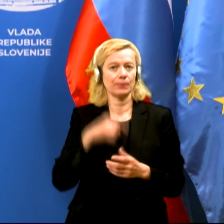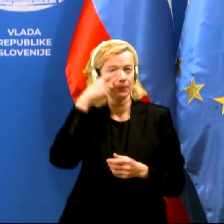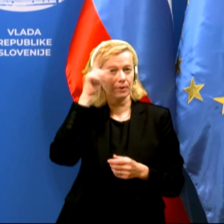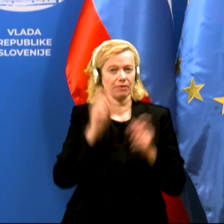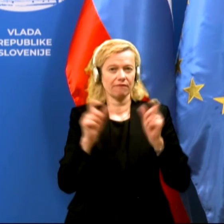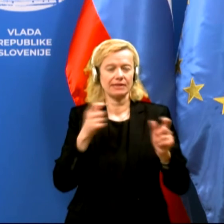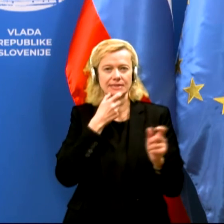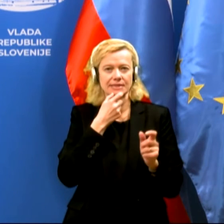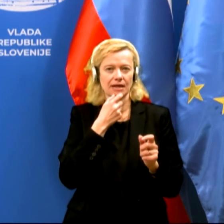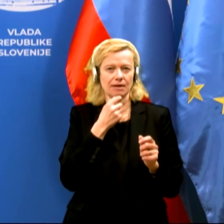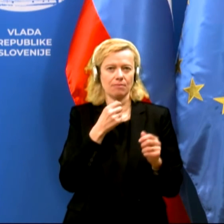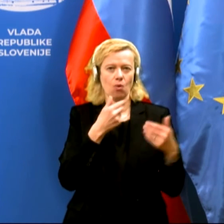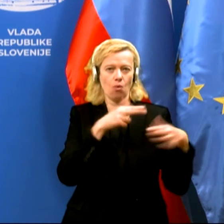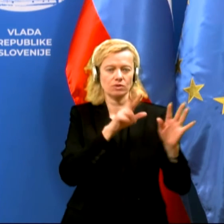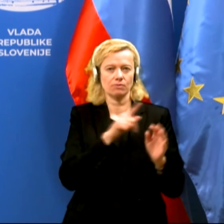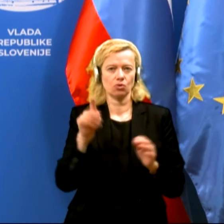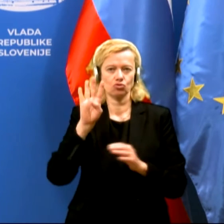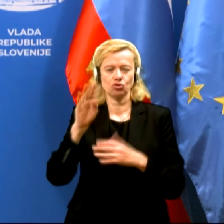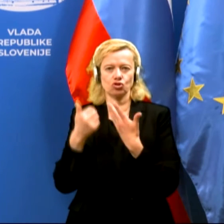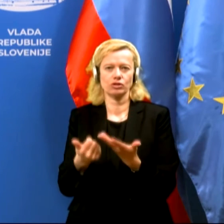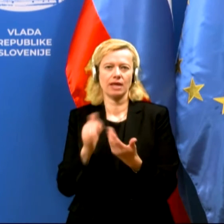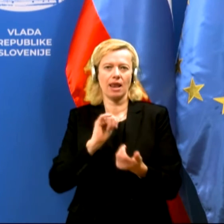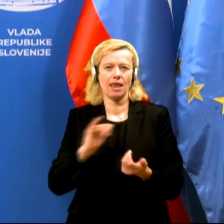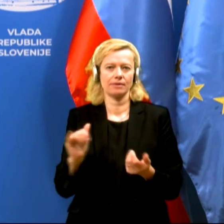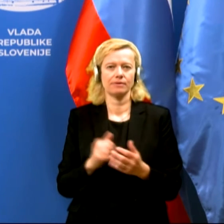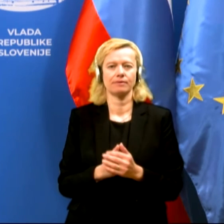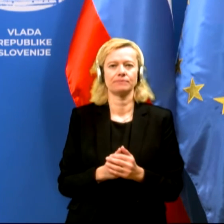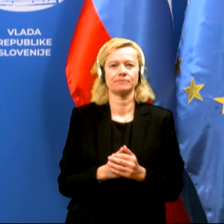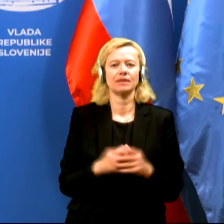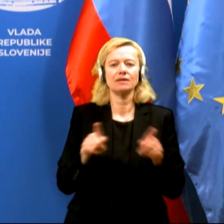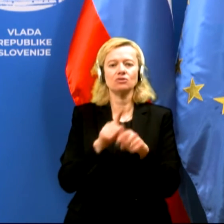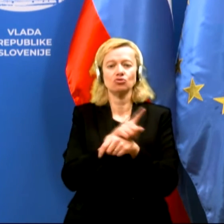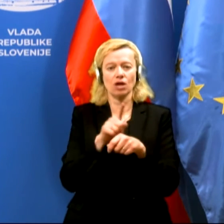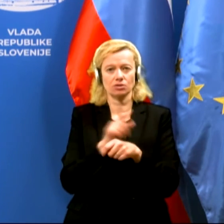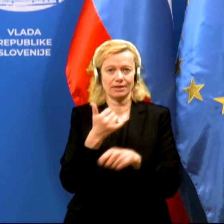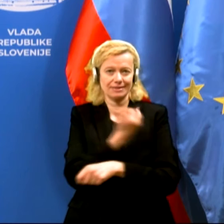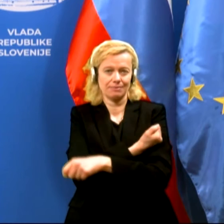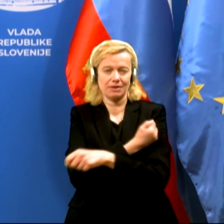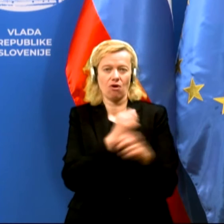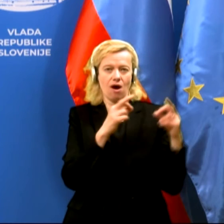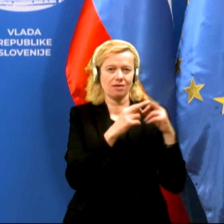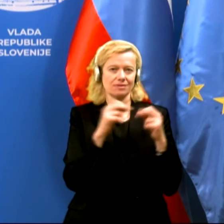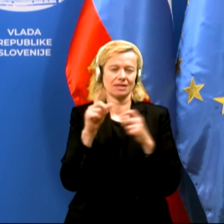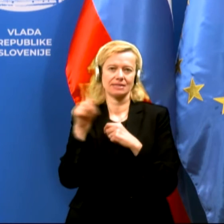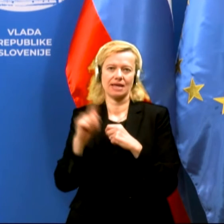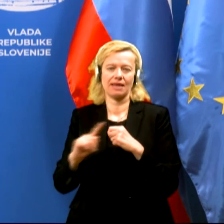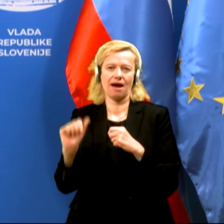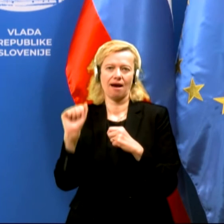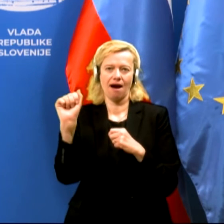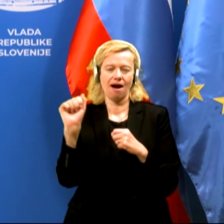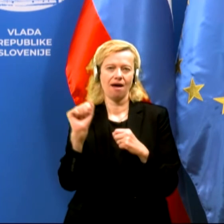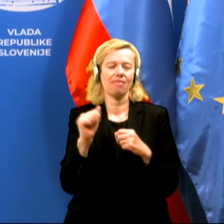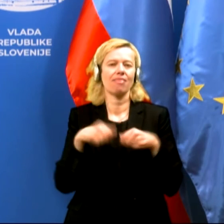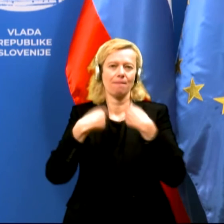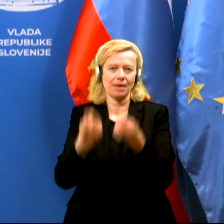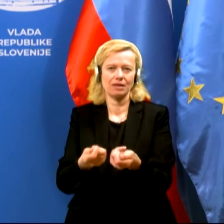prebivalcev starih od 18 do 64 let. Hkrati je cepivo AstraZeneca